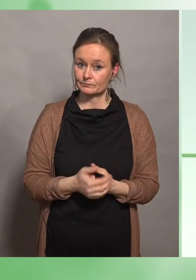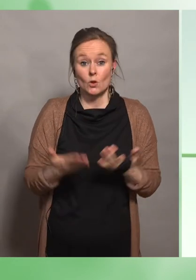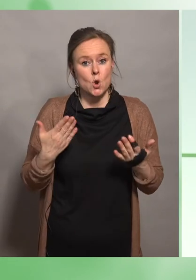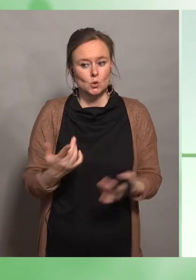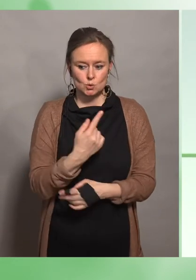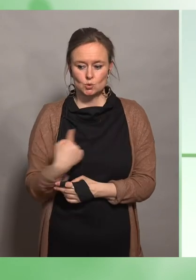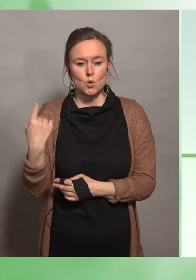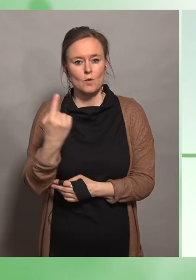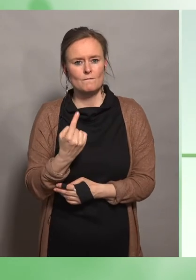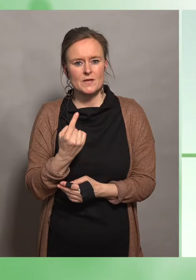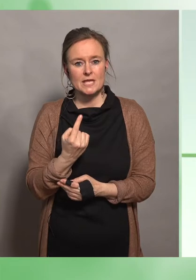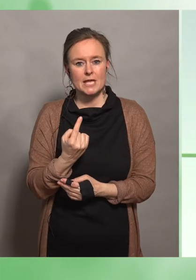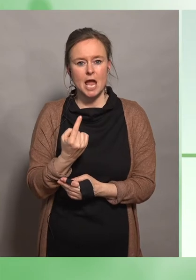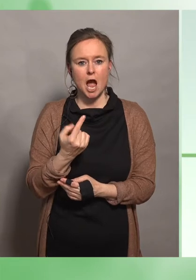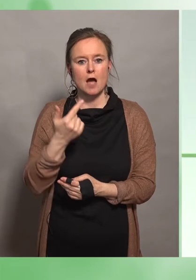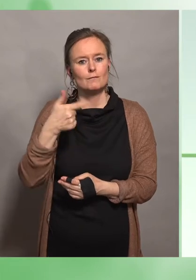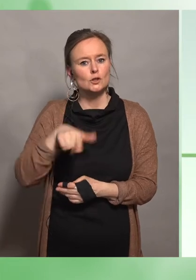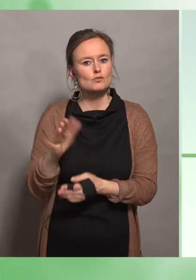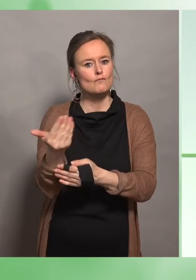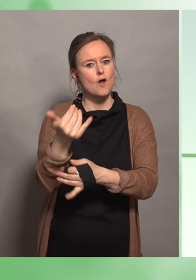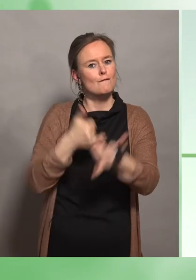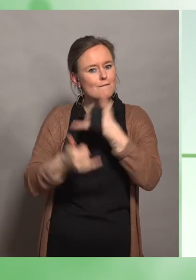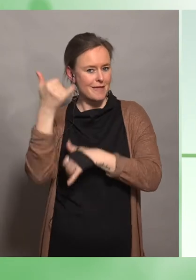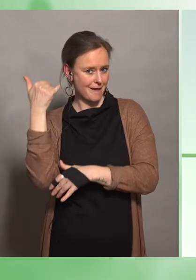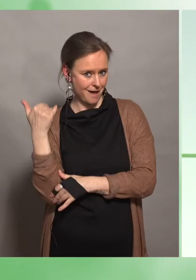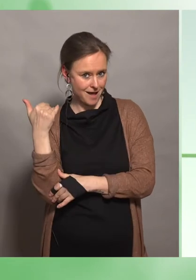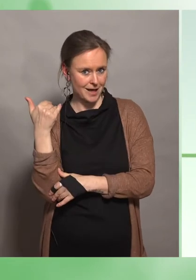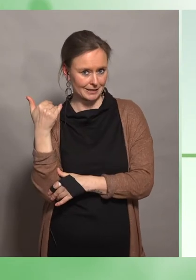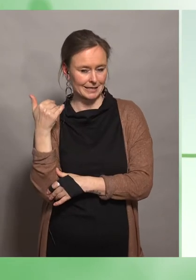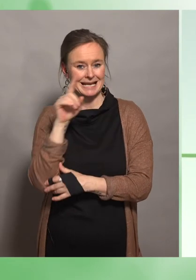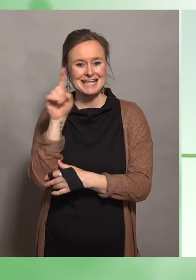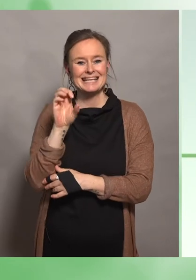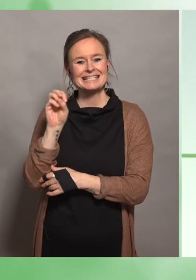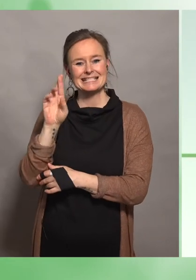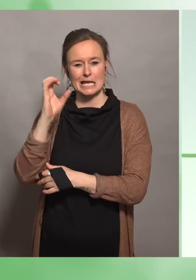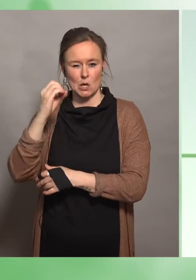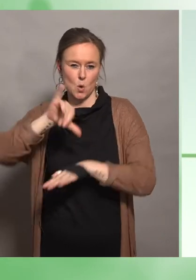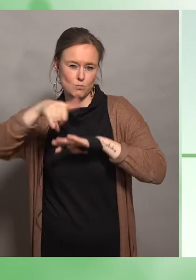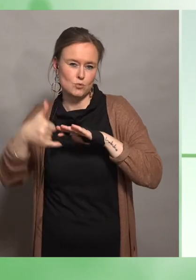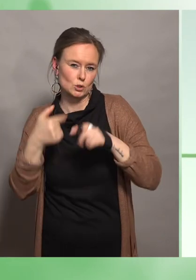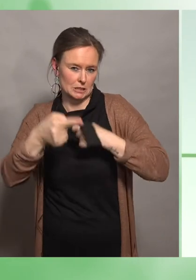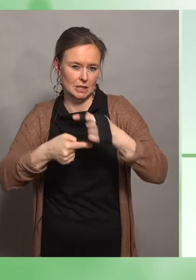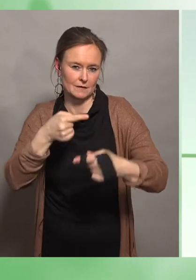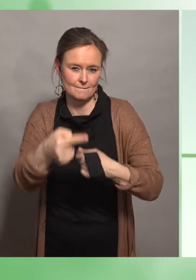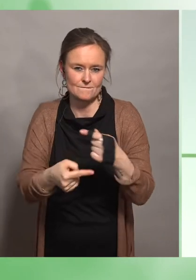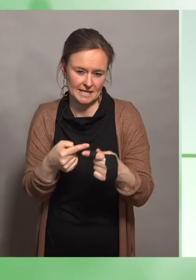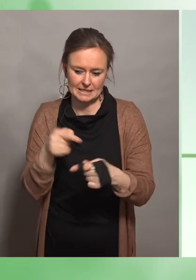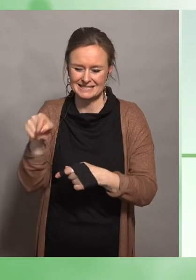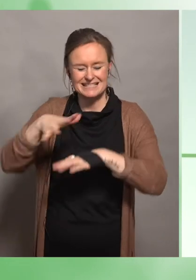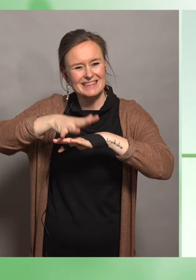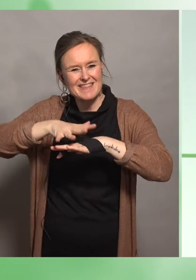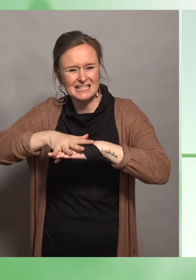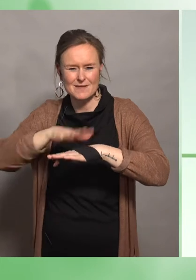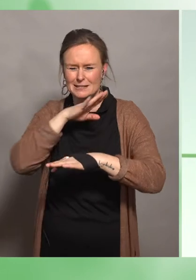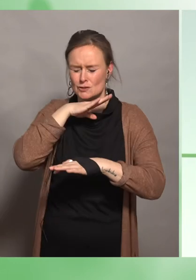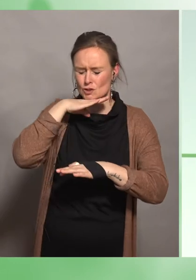vor über 12 Jahren Zero Project entwickelt. Das ist ein Innovationsnetzwerk, das aus unglaublich vielen Expertinnen